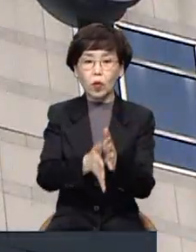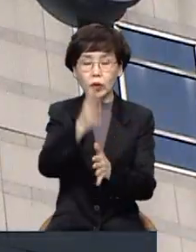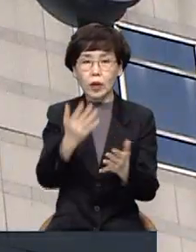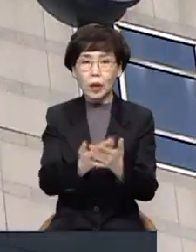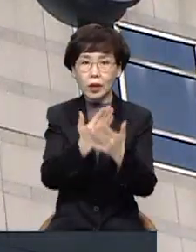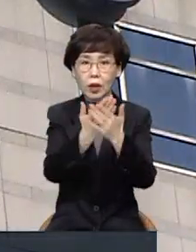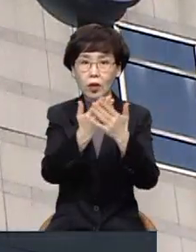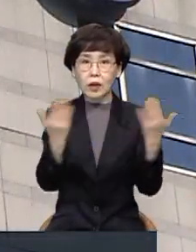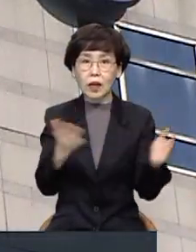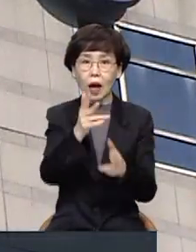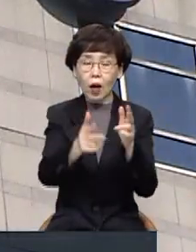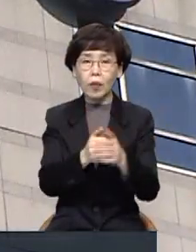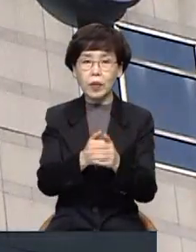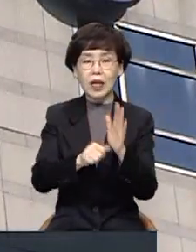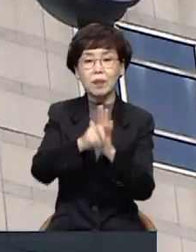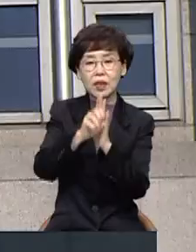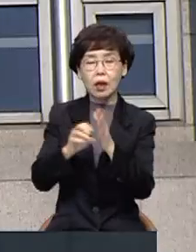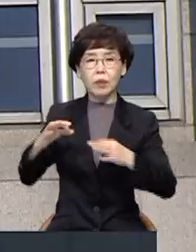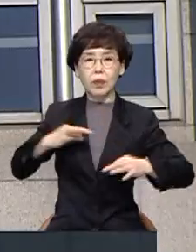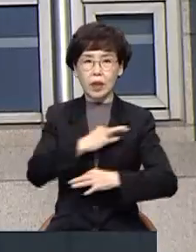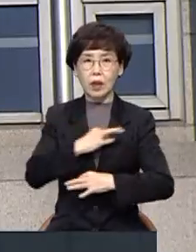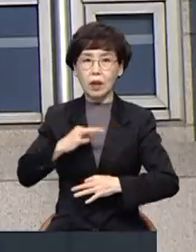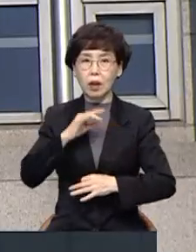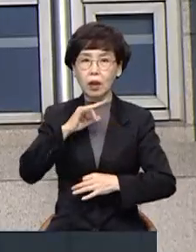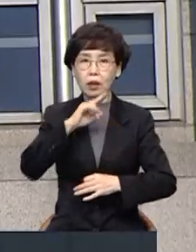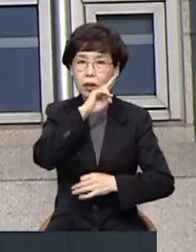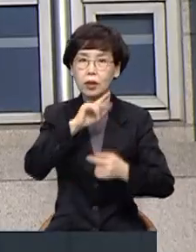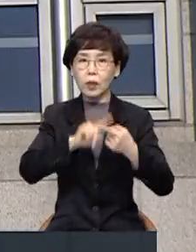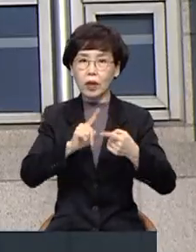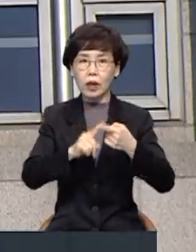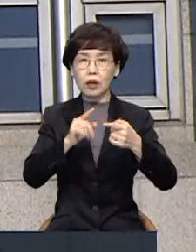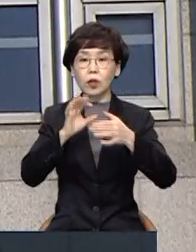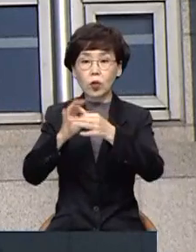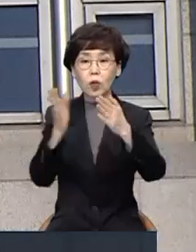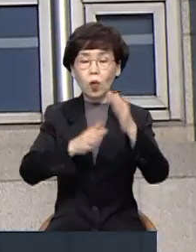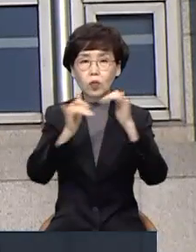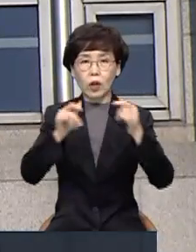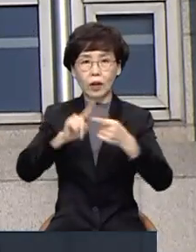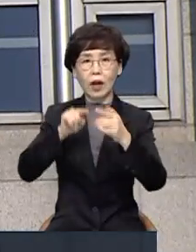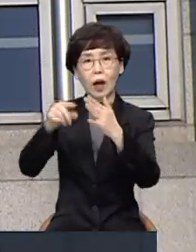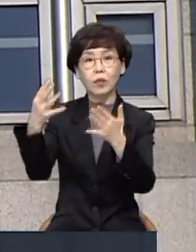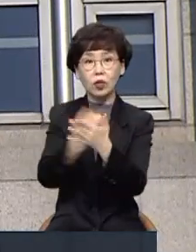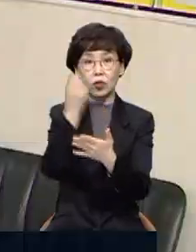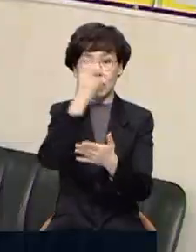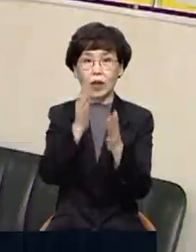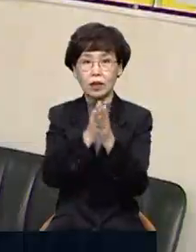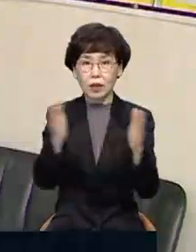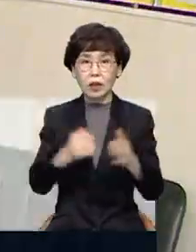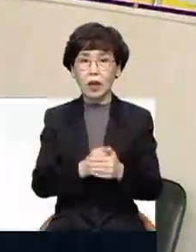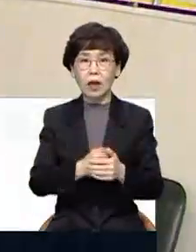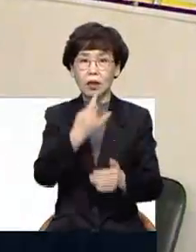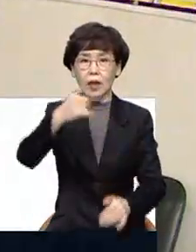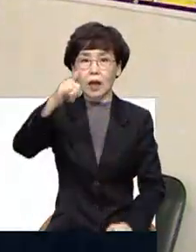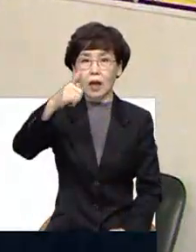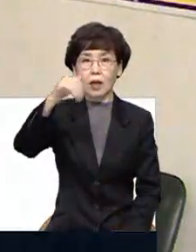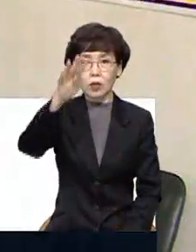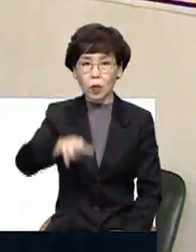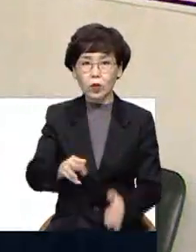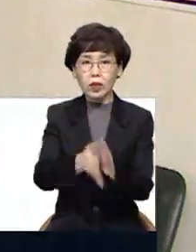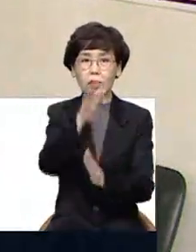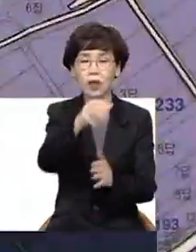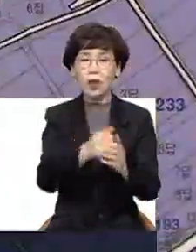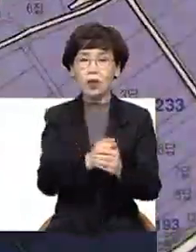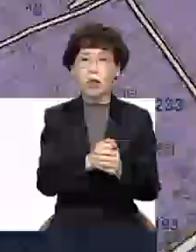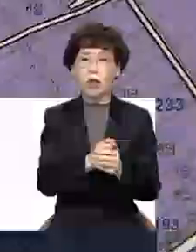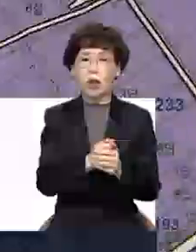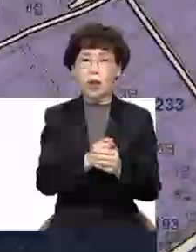부지 입찰 비리 의혹과 관련해 부산도시공사 소속 공무원에 대한 압수수색에 착수했습니다. 세종시청은 스마트